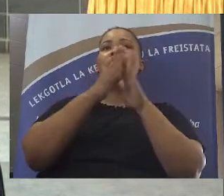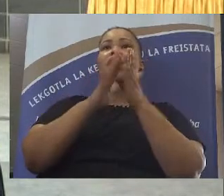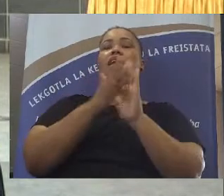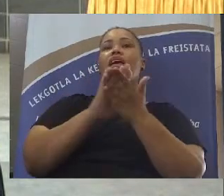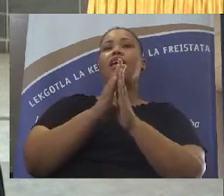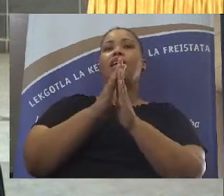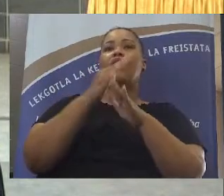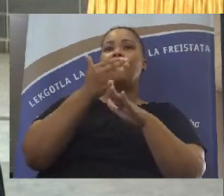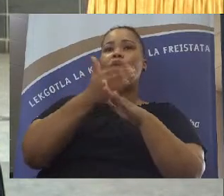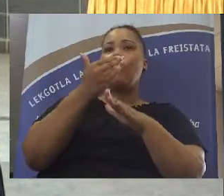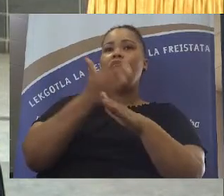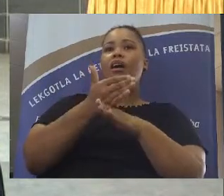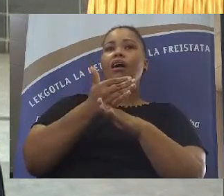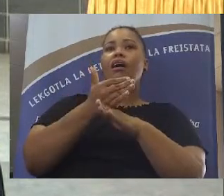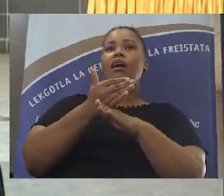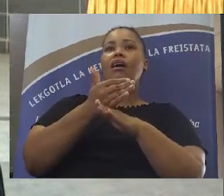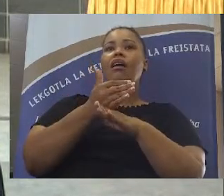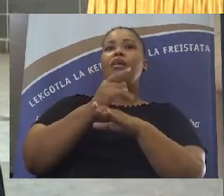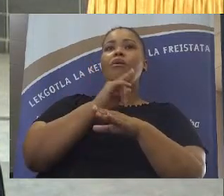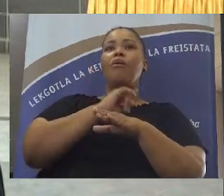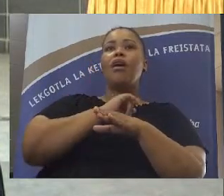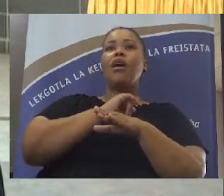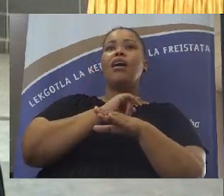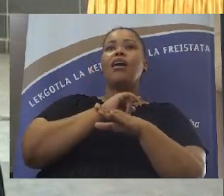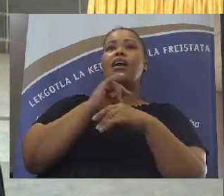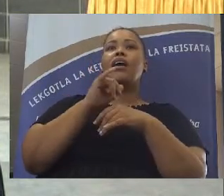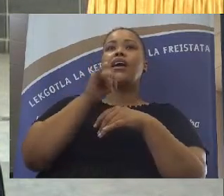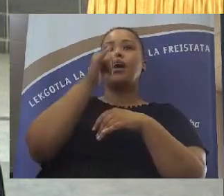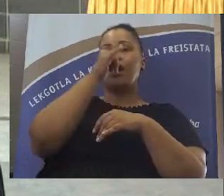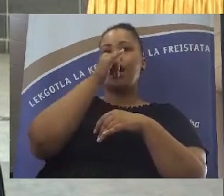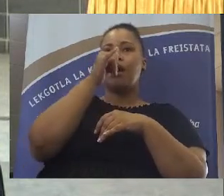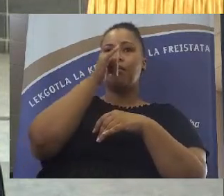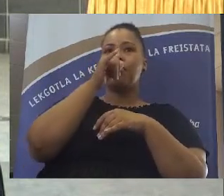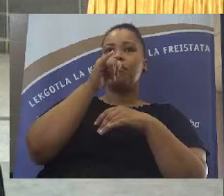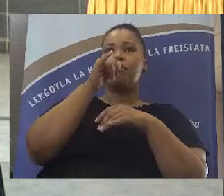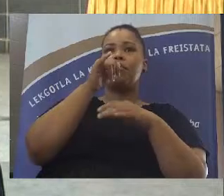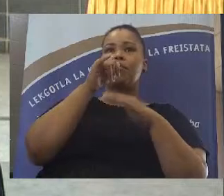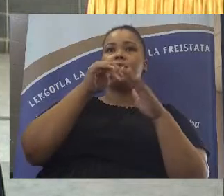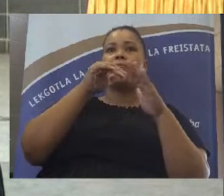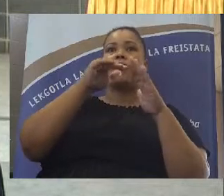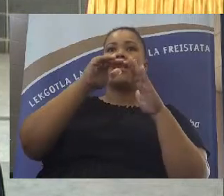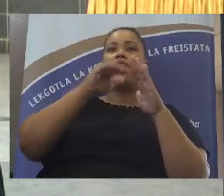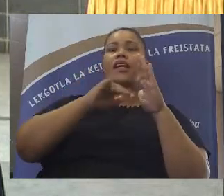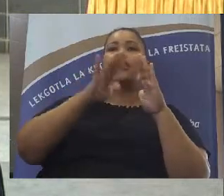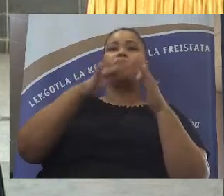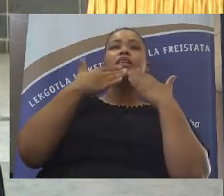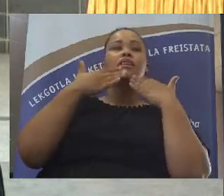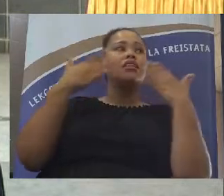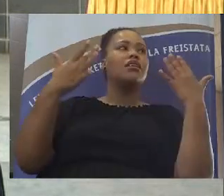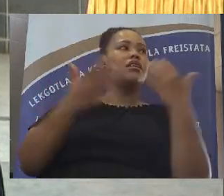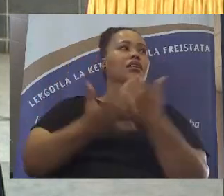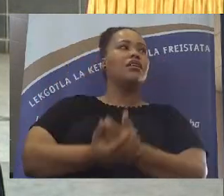gemeenskappe om te werk. Vandag gaan ons nie so baie crime hê nie. Baie dankie.